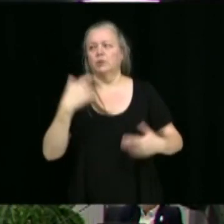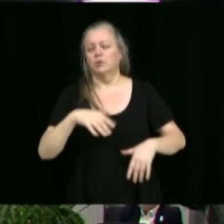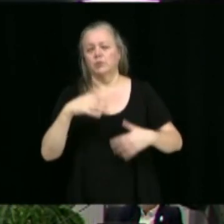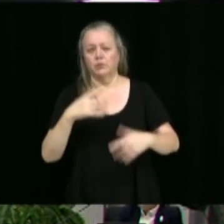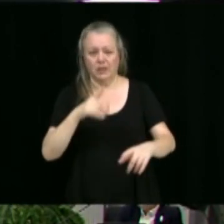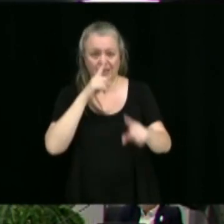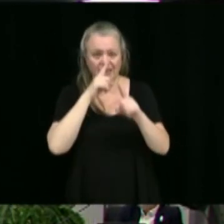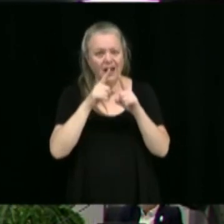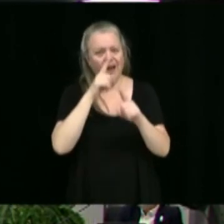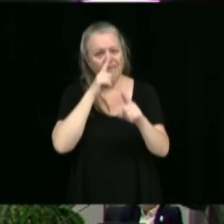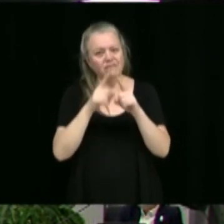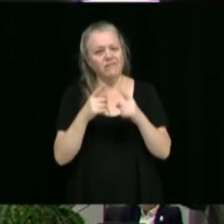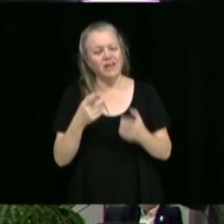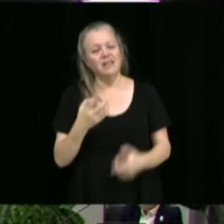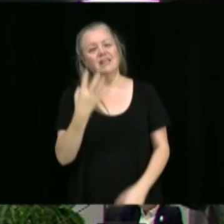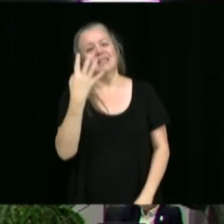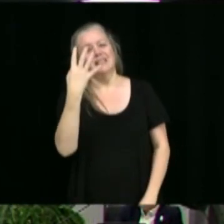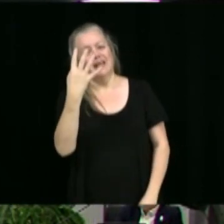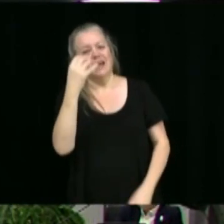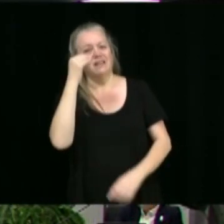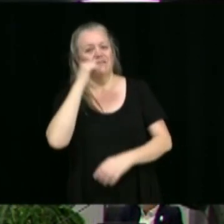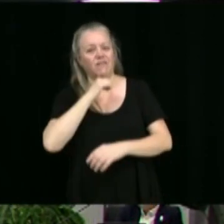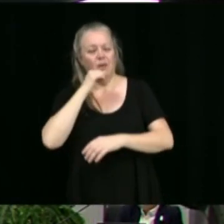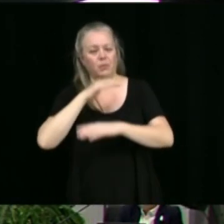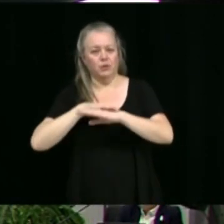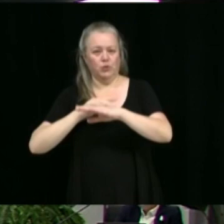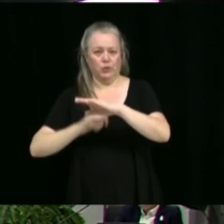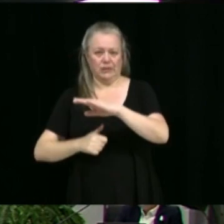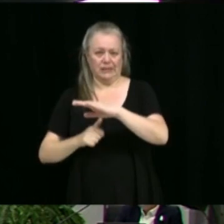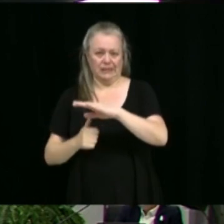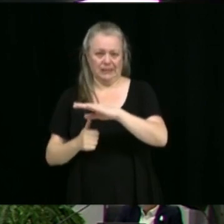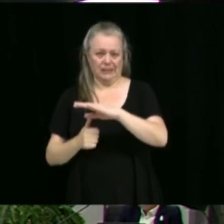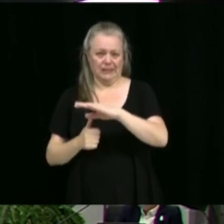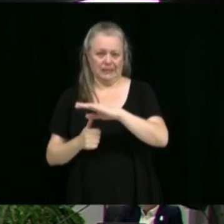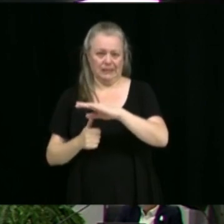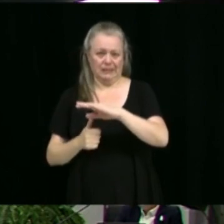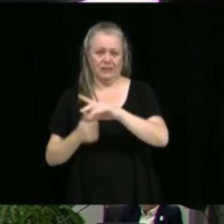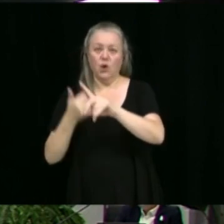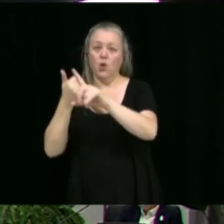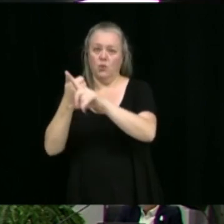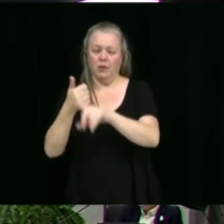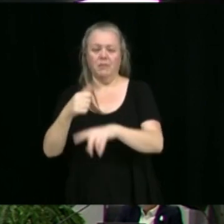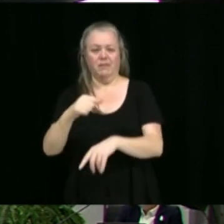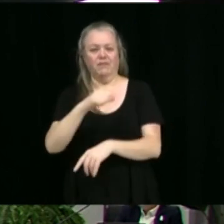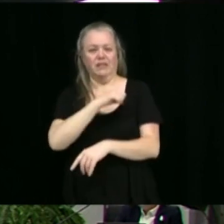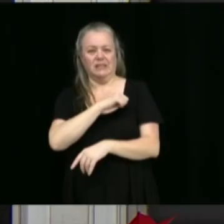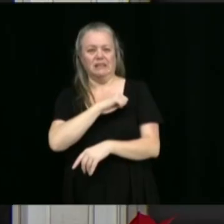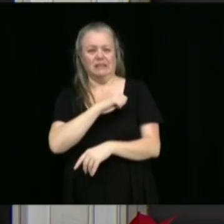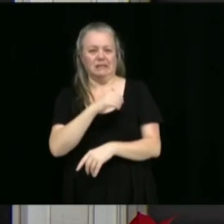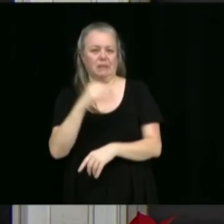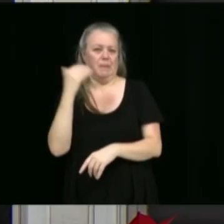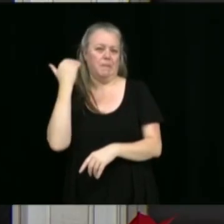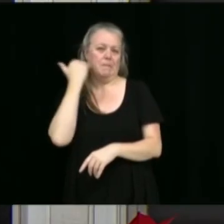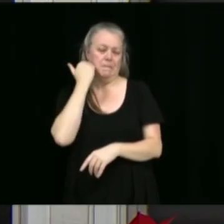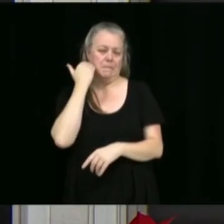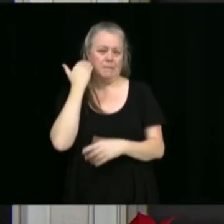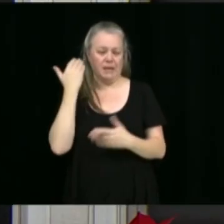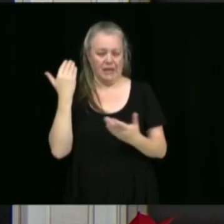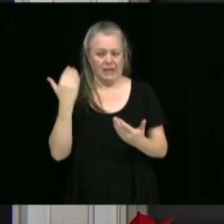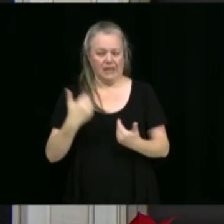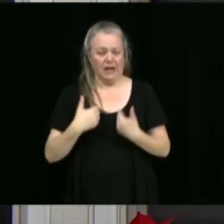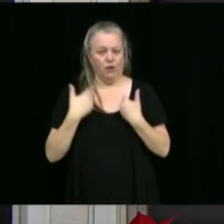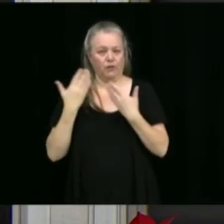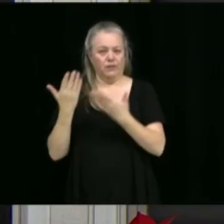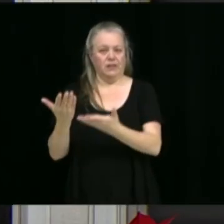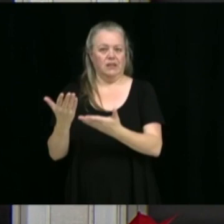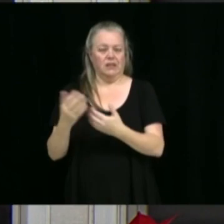sévèrement. C'est plus de 4 femmes sur 10 qu'on dira sont victimes de violences au cours de leur vie. Puis tout